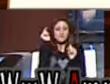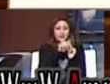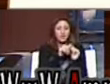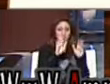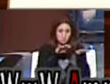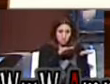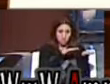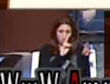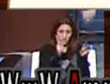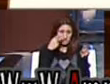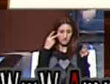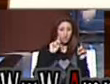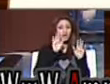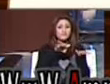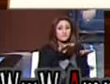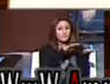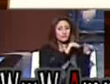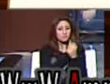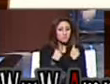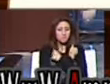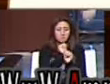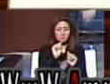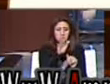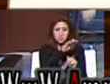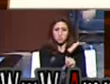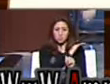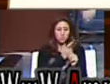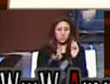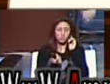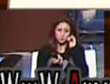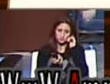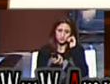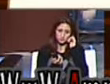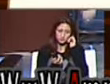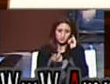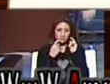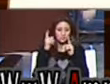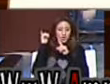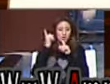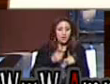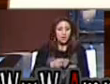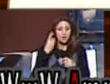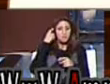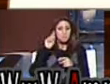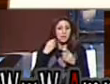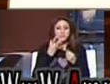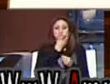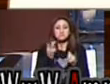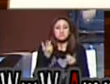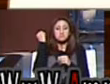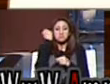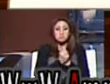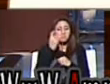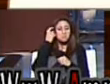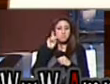اتسرقت؟ لا لا لا يا فندم خالص، ما فيش حاجه خالص كده، مفيش حاجه خالص. لكن حتى الان لم يتم يعني الوصول الى يعني خيوط